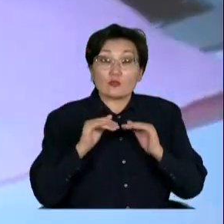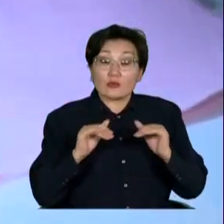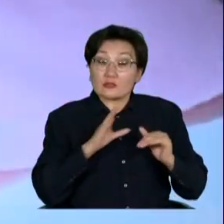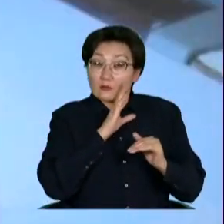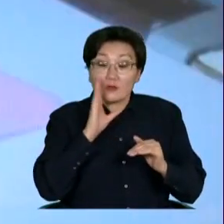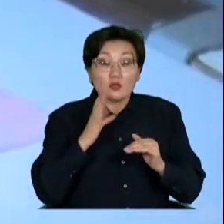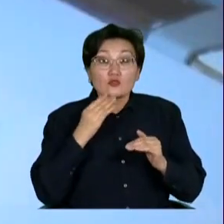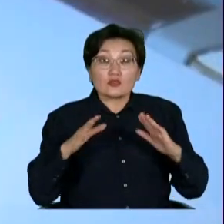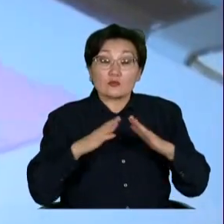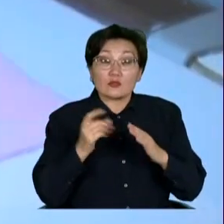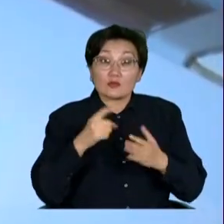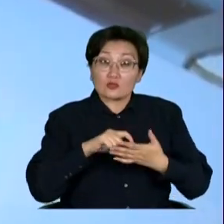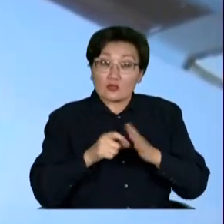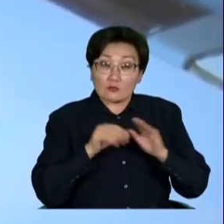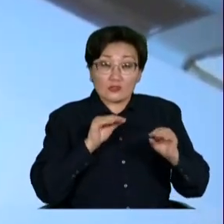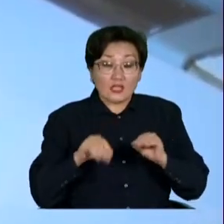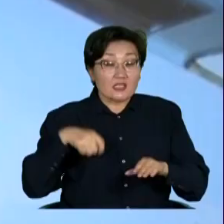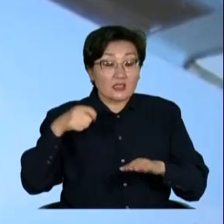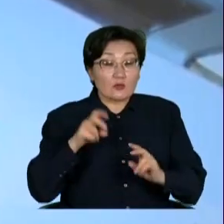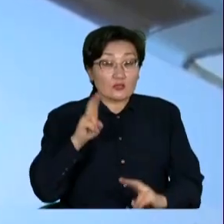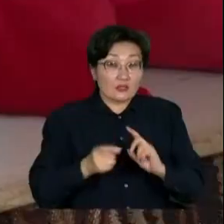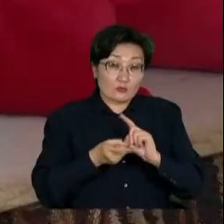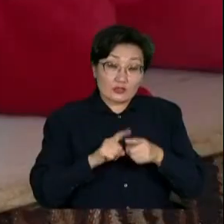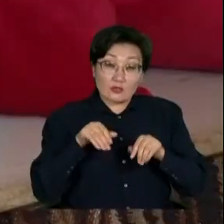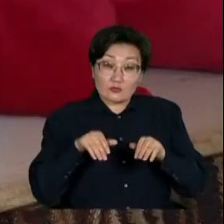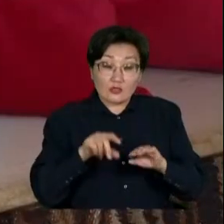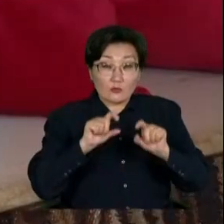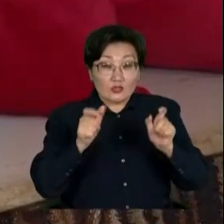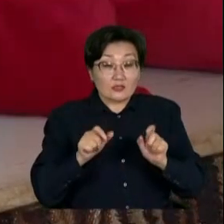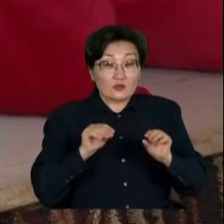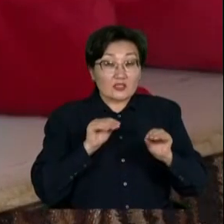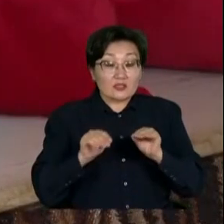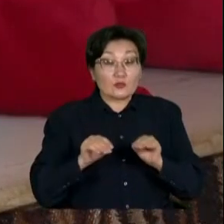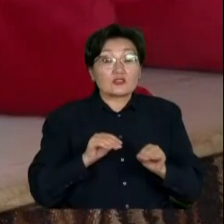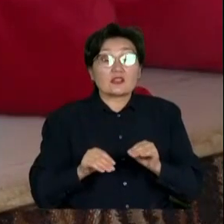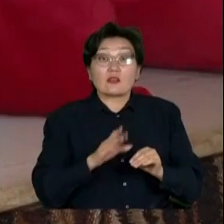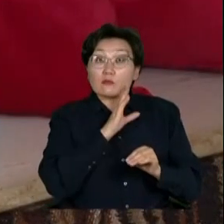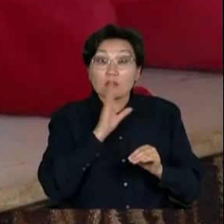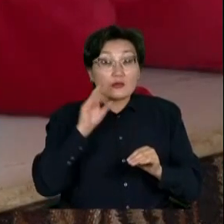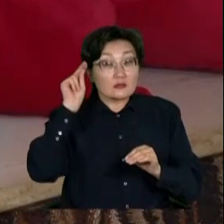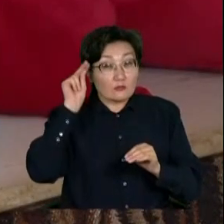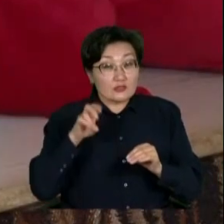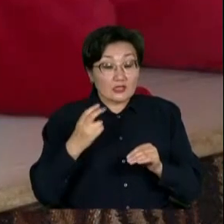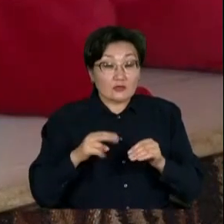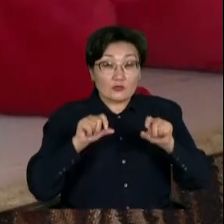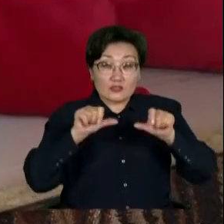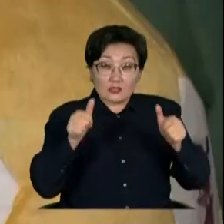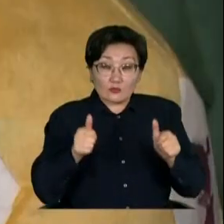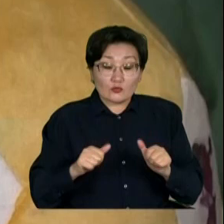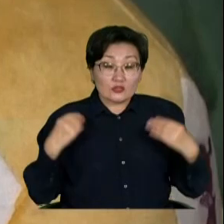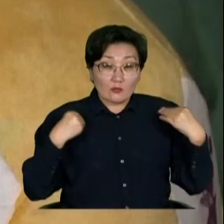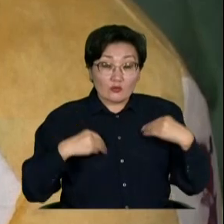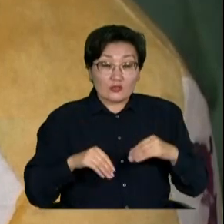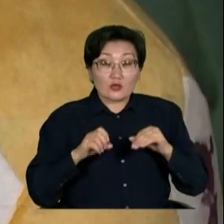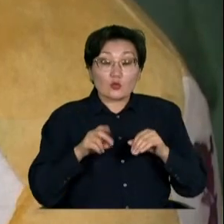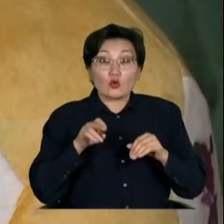бөлмесін жабдықтап, тігін шеберханасын айналдырған. Тігін тігіп, өрнек тоқуды анасынан үйренген ісмер келіншек, ұлттық нақыштағы киімдер,